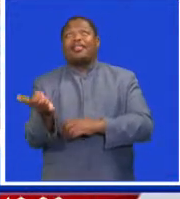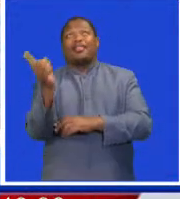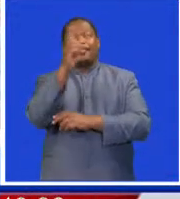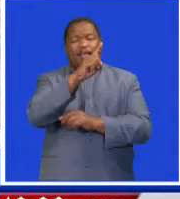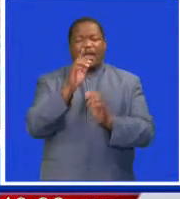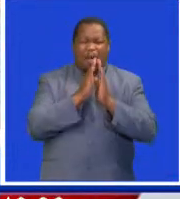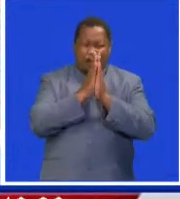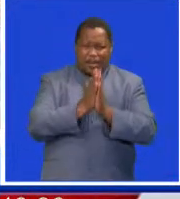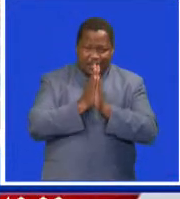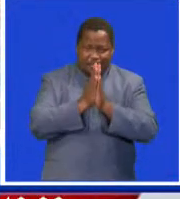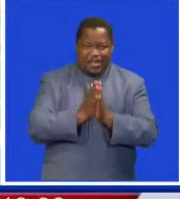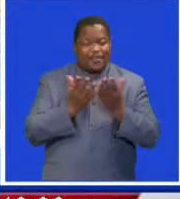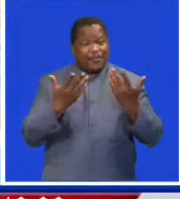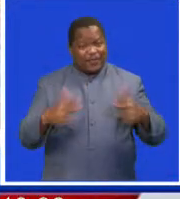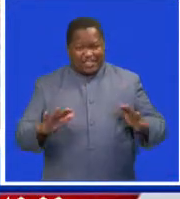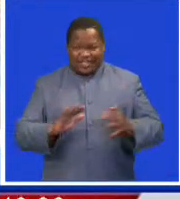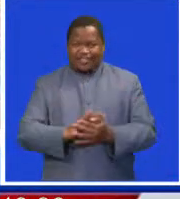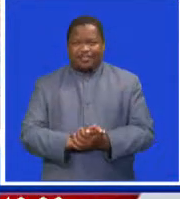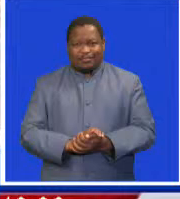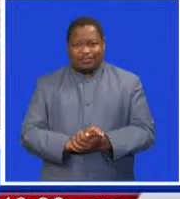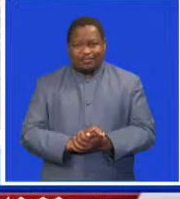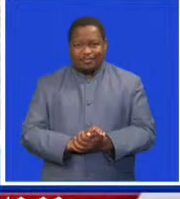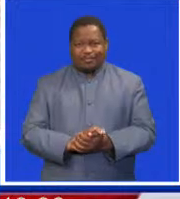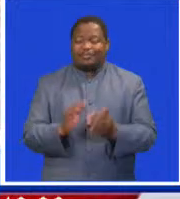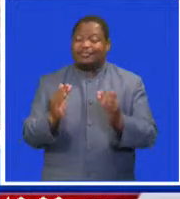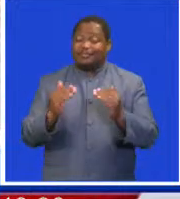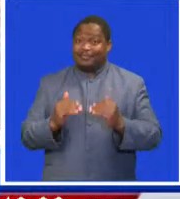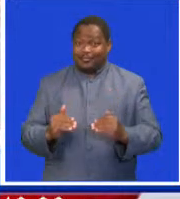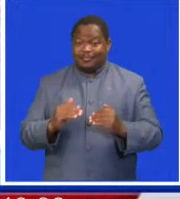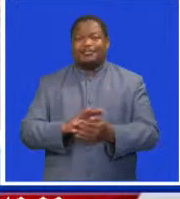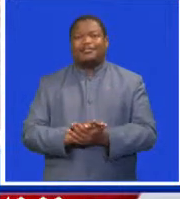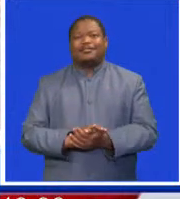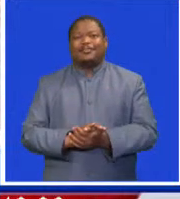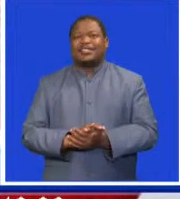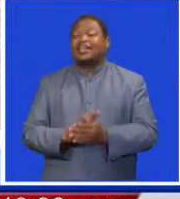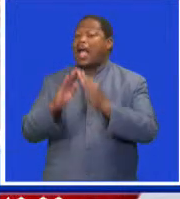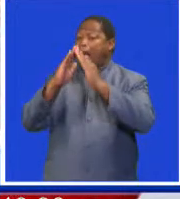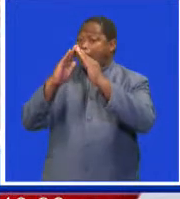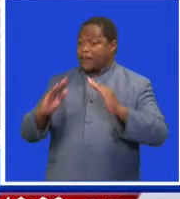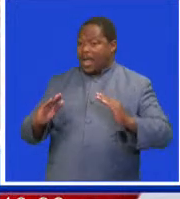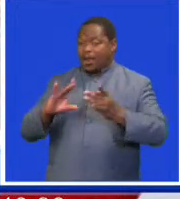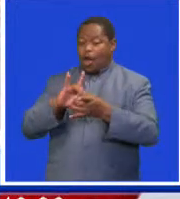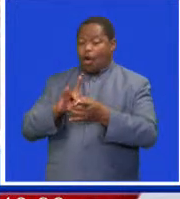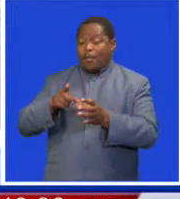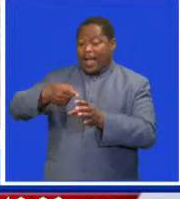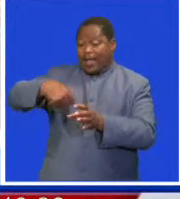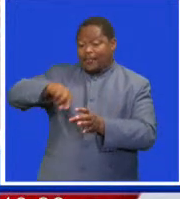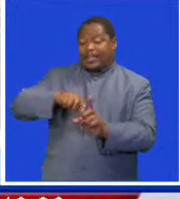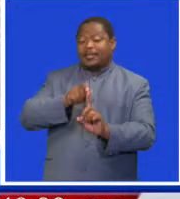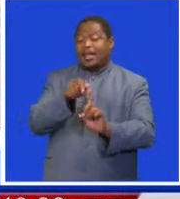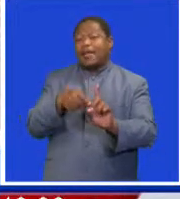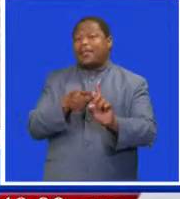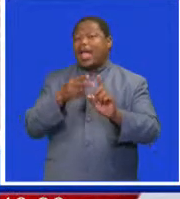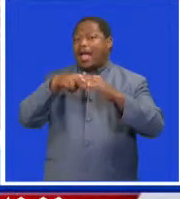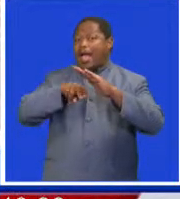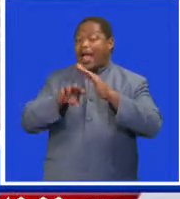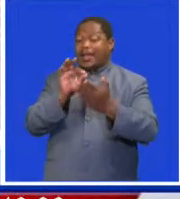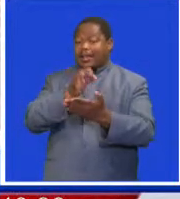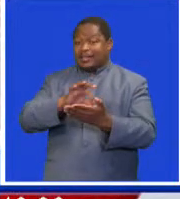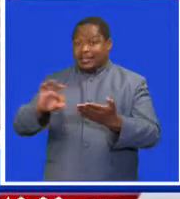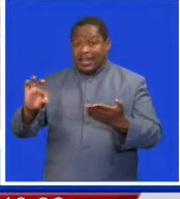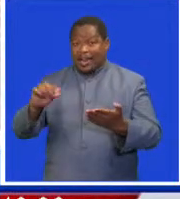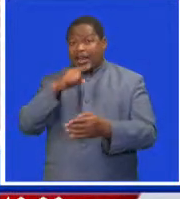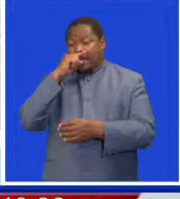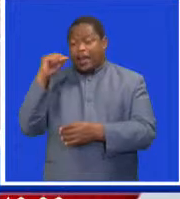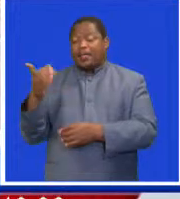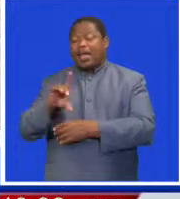Praise. Maphala lomncane tikela tasekhaya Arnold Dlamini uthi inkolo ivikelelive lemaSwati timeni letiningi kungako emaSwati